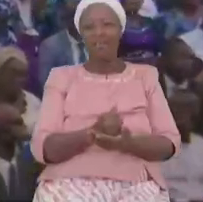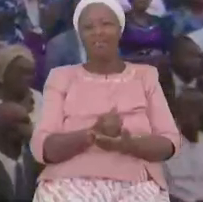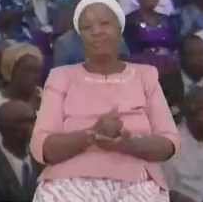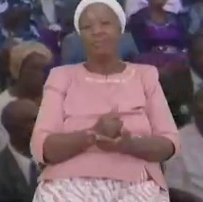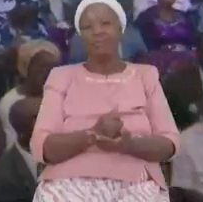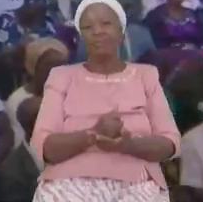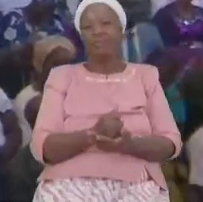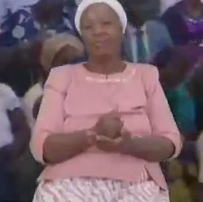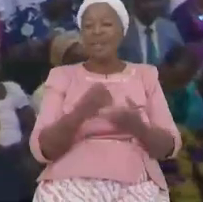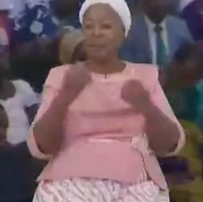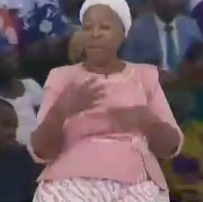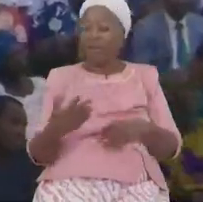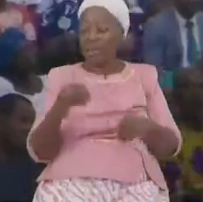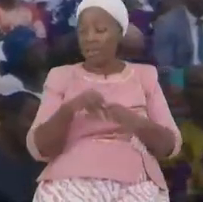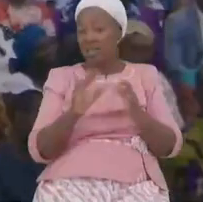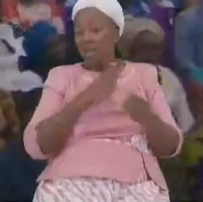Plusieurs choses dans nos vies